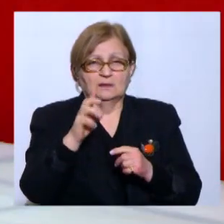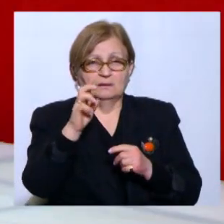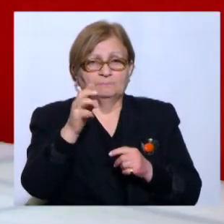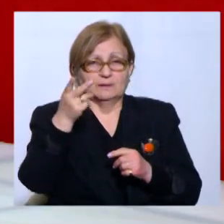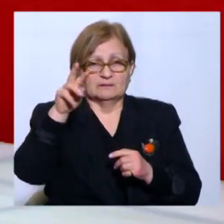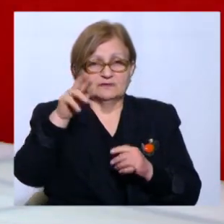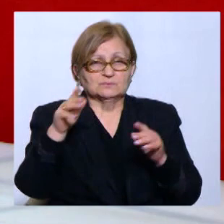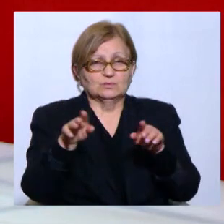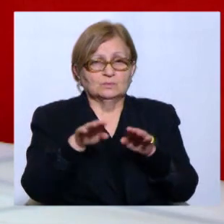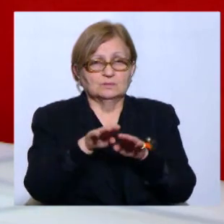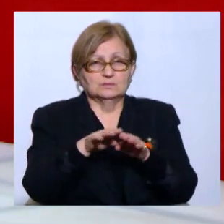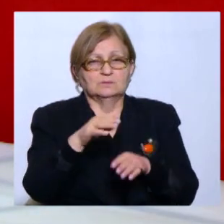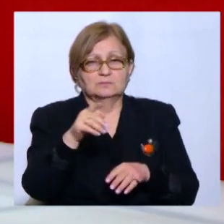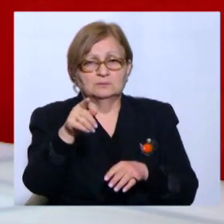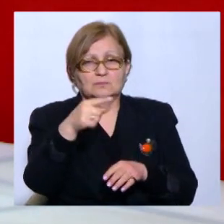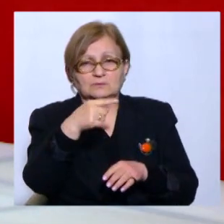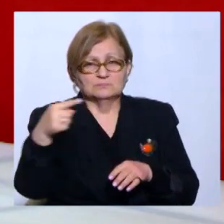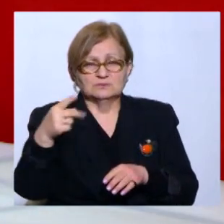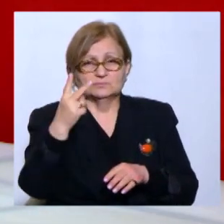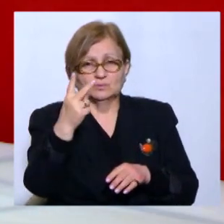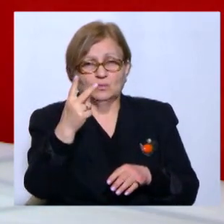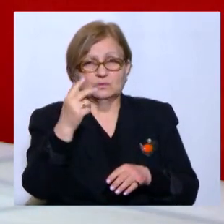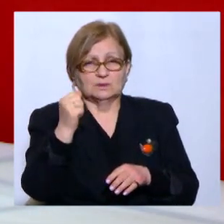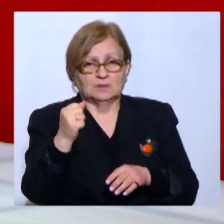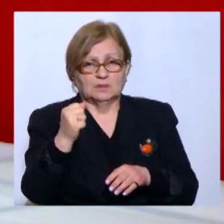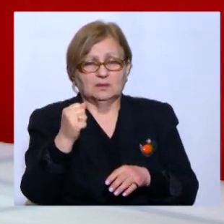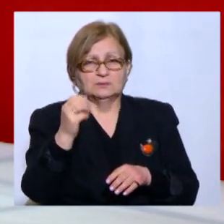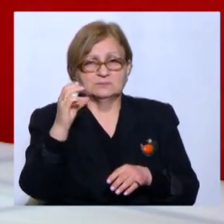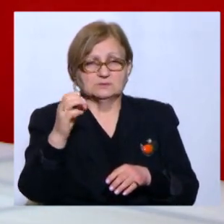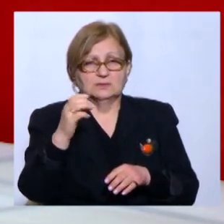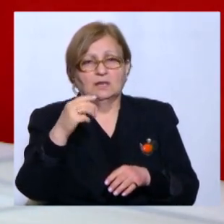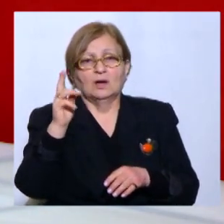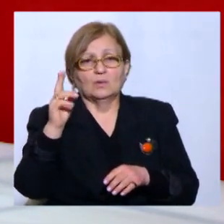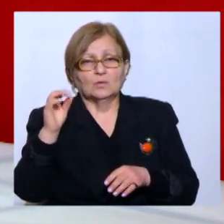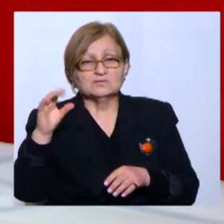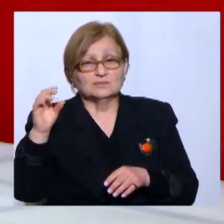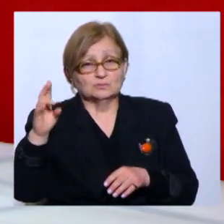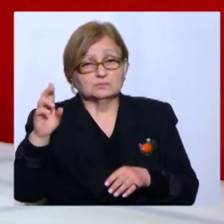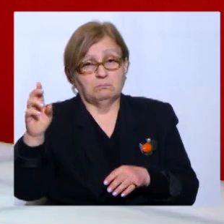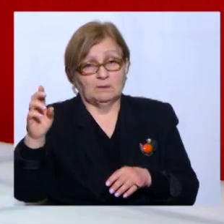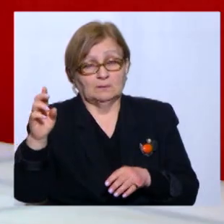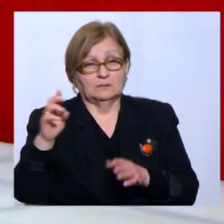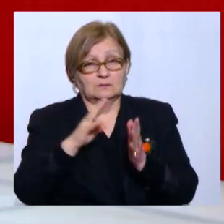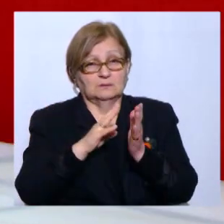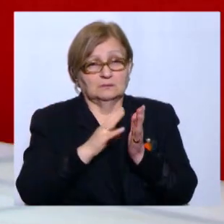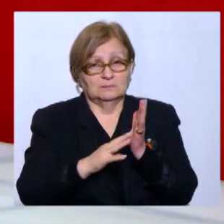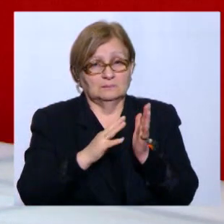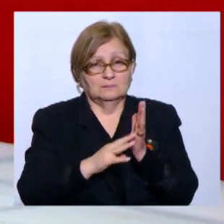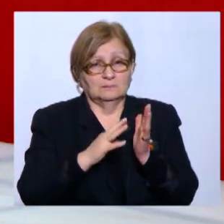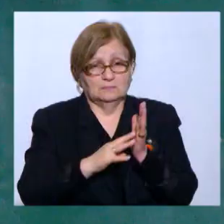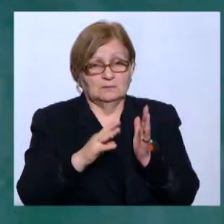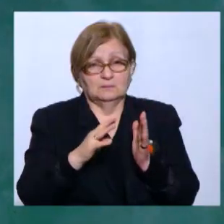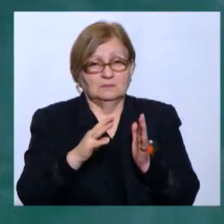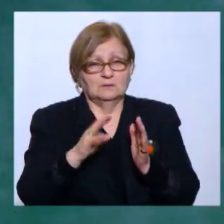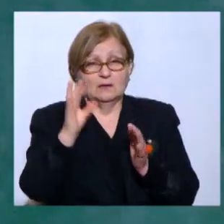კვადრატი უდრის a კვადრატი + b კვადრატი - 2a c cosinus b, მაგრამ cosinus b 90 გრადუსის